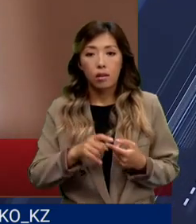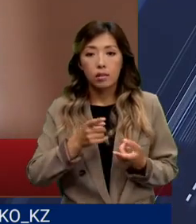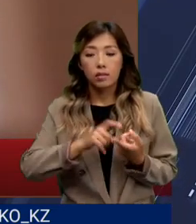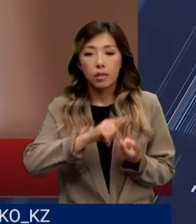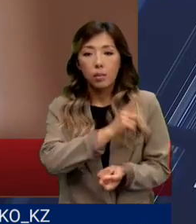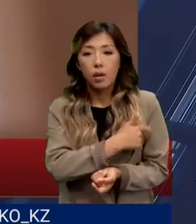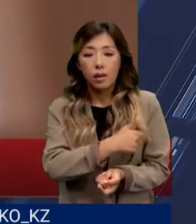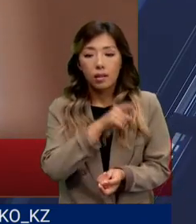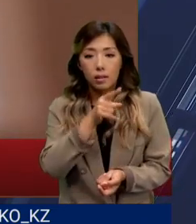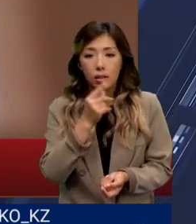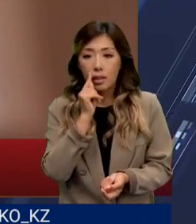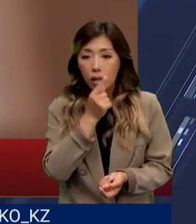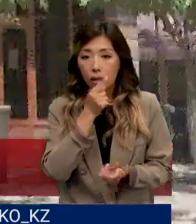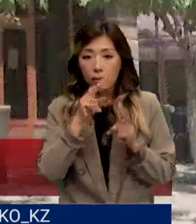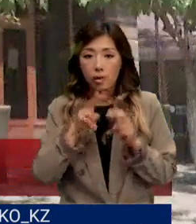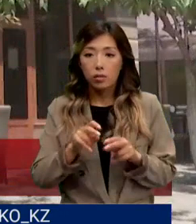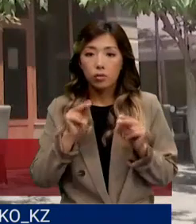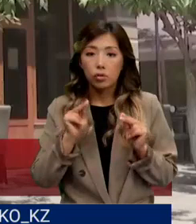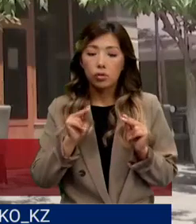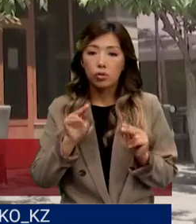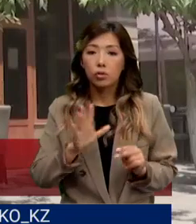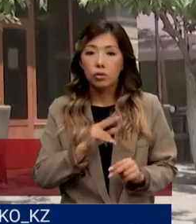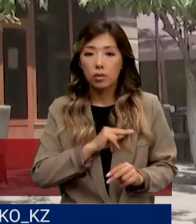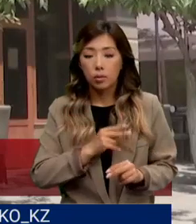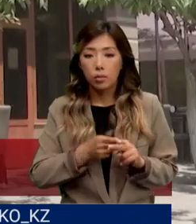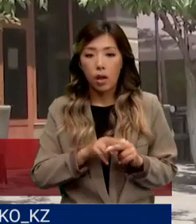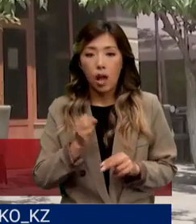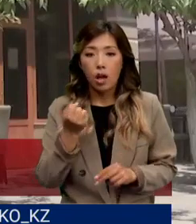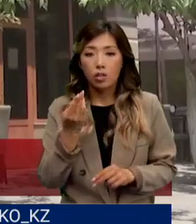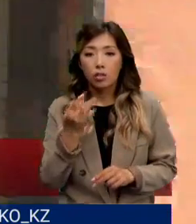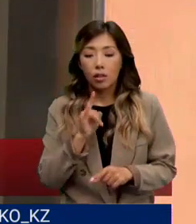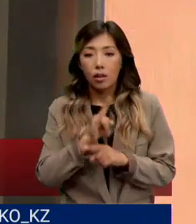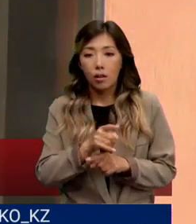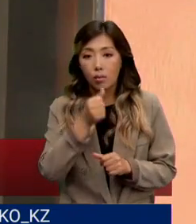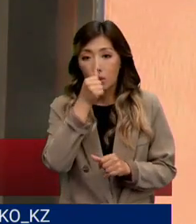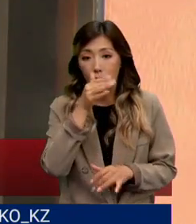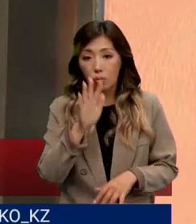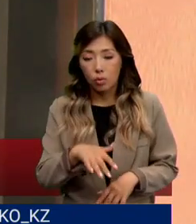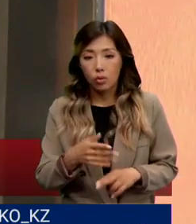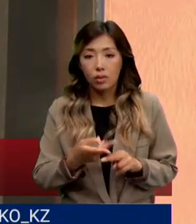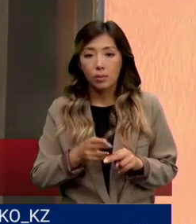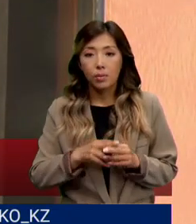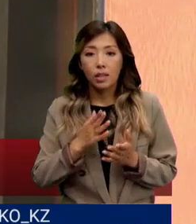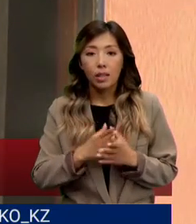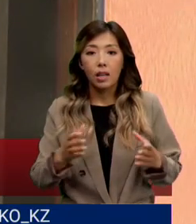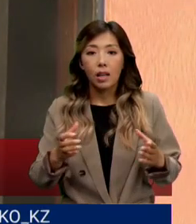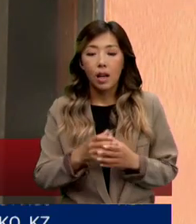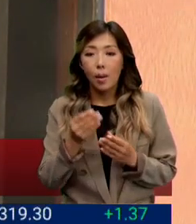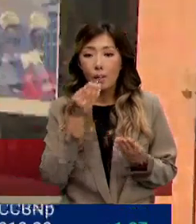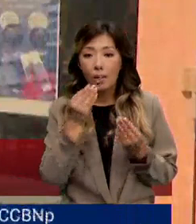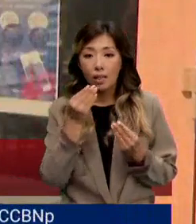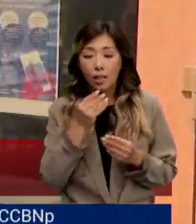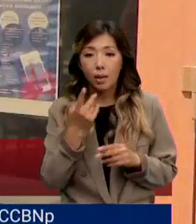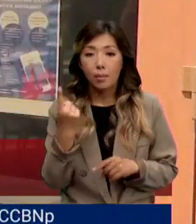лаборатории, как она ввела эти данные, и данные пошли. В запуске приложения участвовала и Ассоциация общественного питания. Там